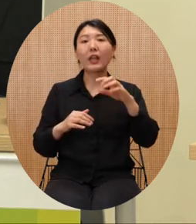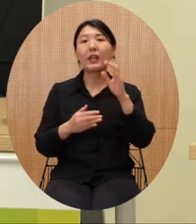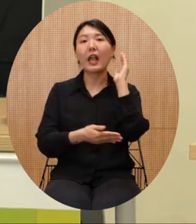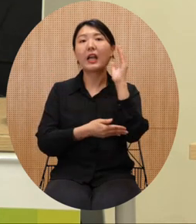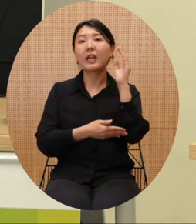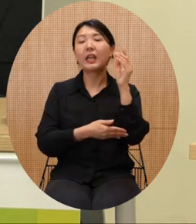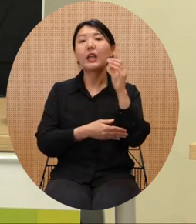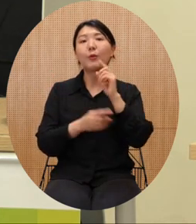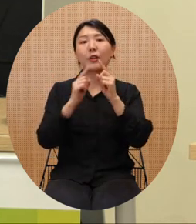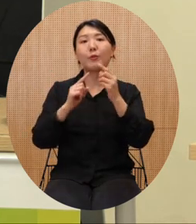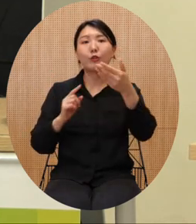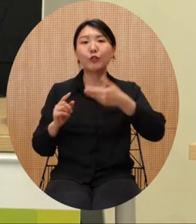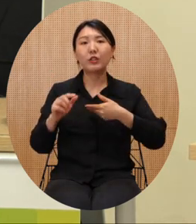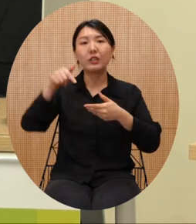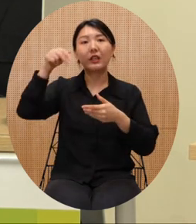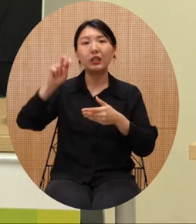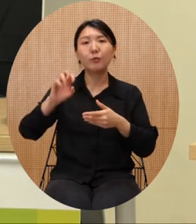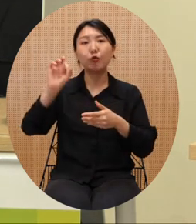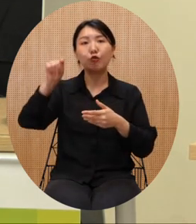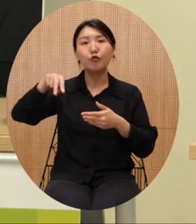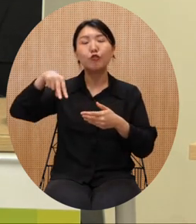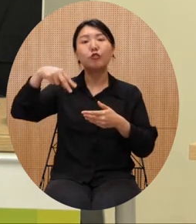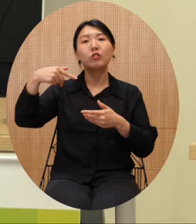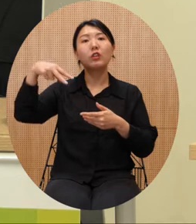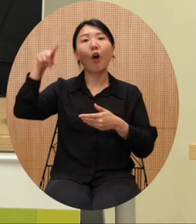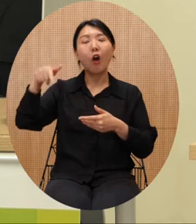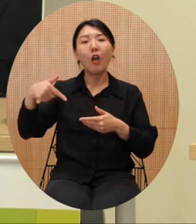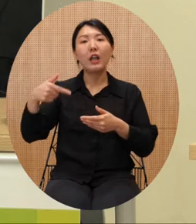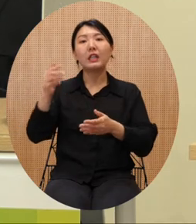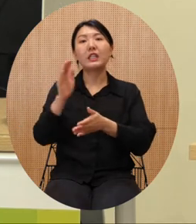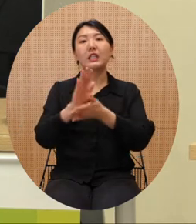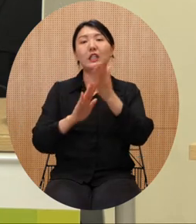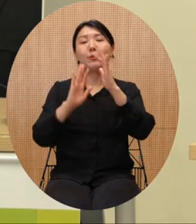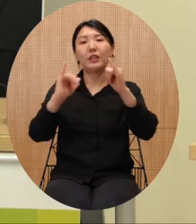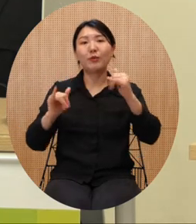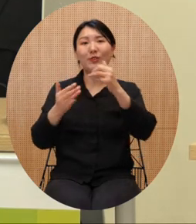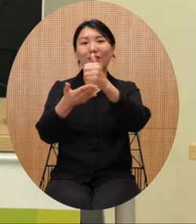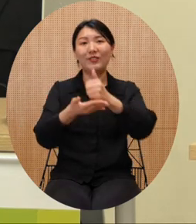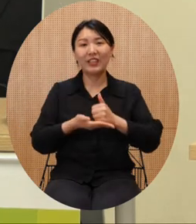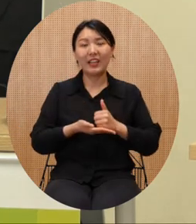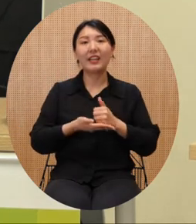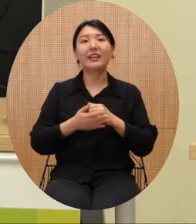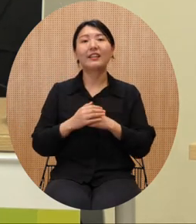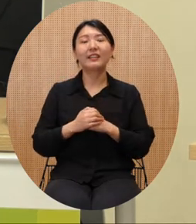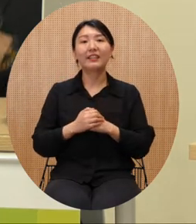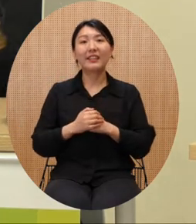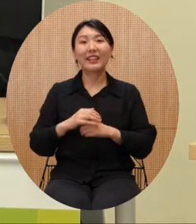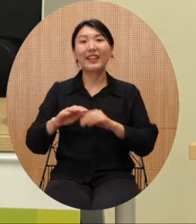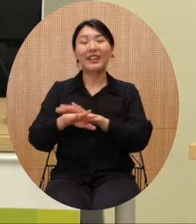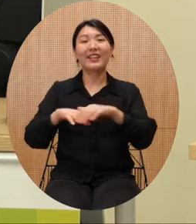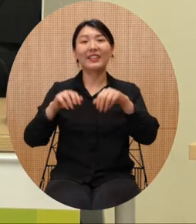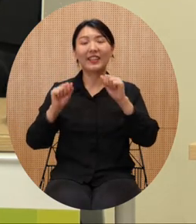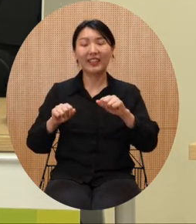주실 김윤선 시흥시민 의원님 이 자리에 모셨습니다. 안녕하세요.